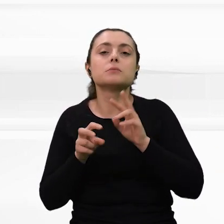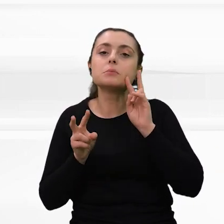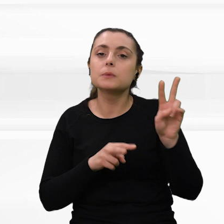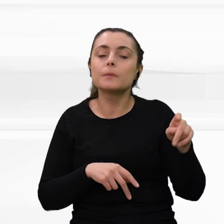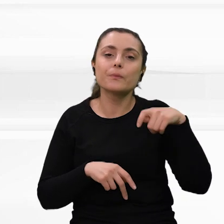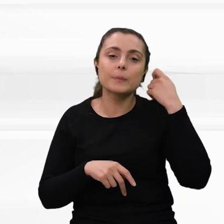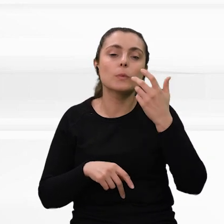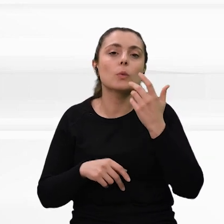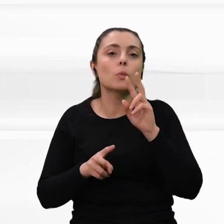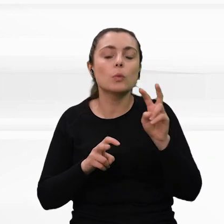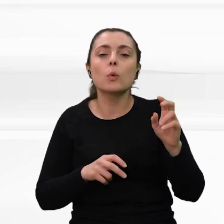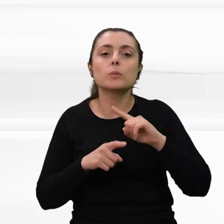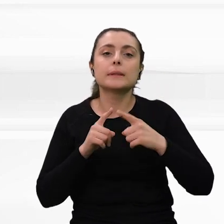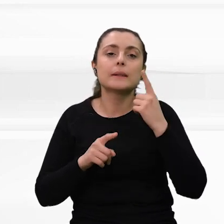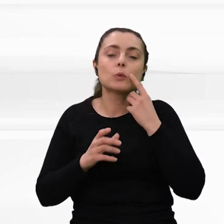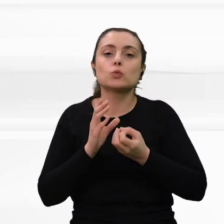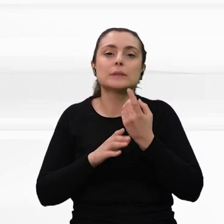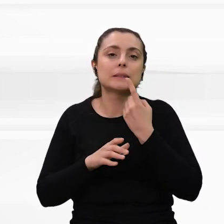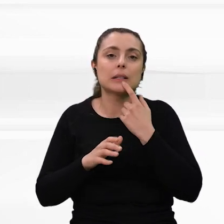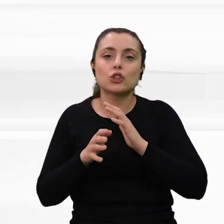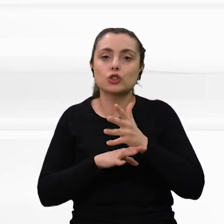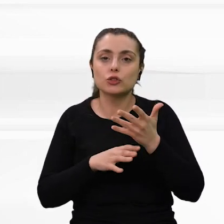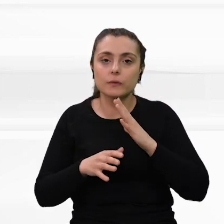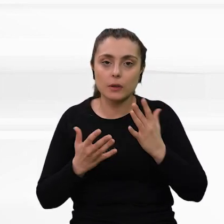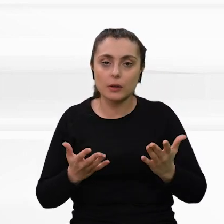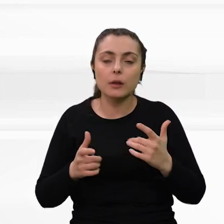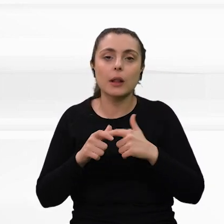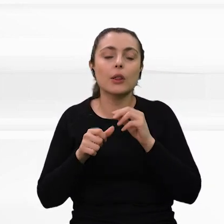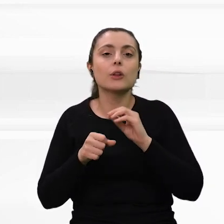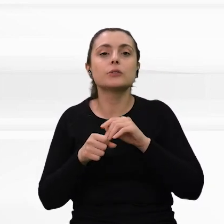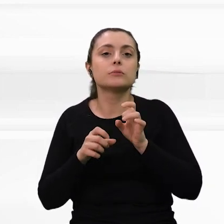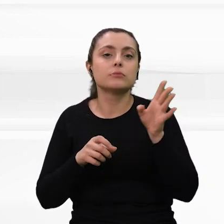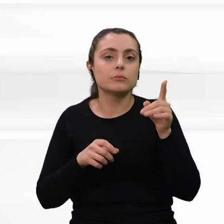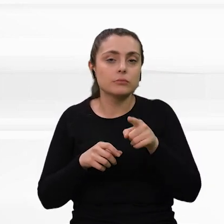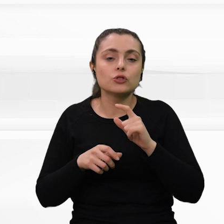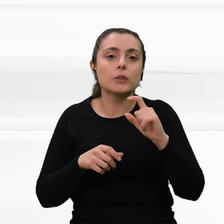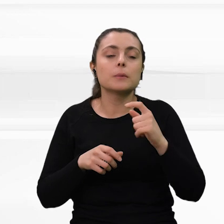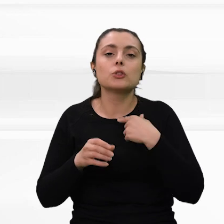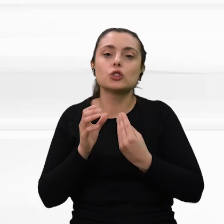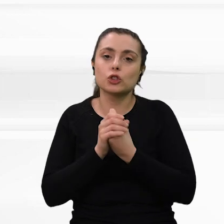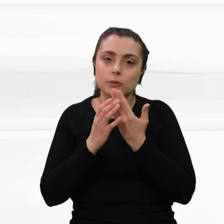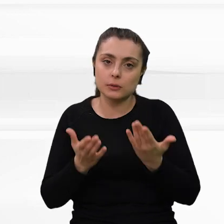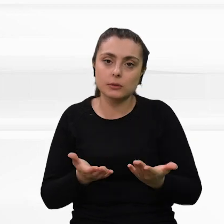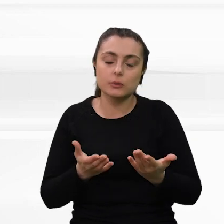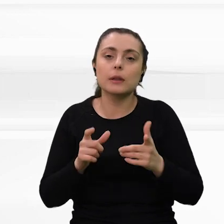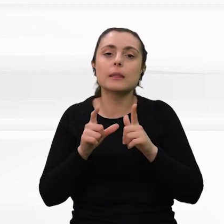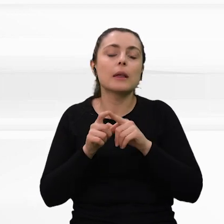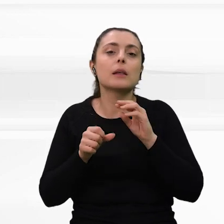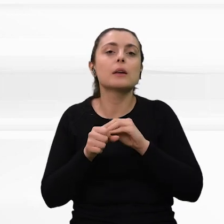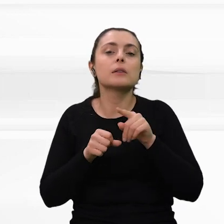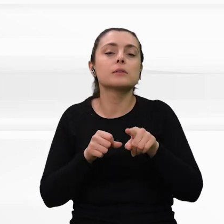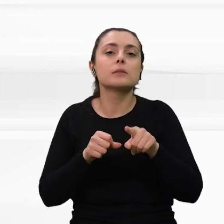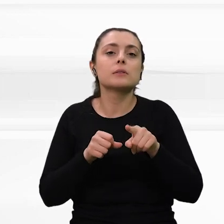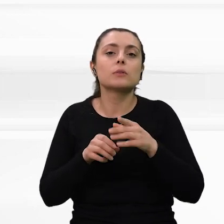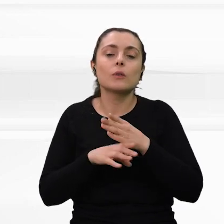seçeneğinde bakalım filmde olay Osmanlı Devleti'nin kuruluş yıllarında geçmektedir e seçeneğinde eliyoruz cevabını çıktı zaten de